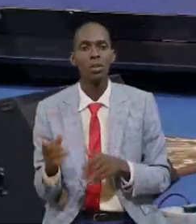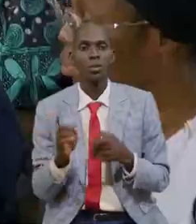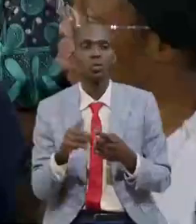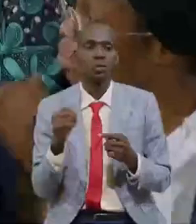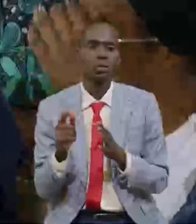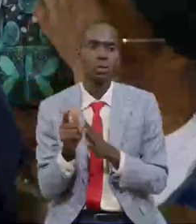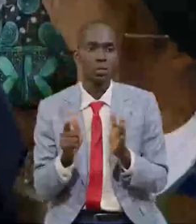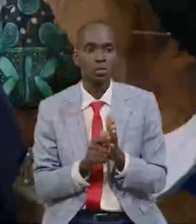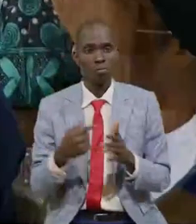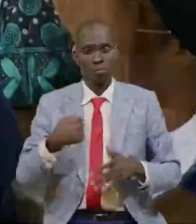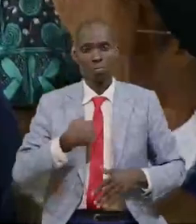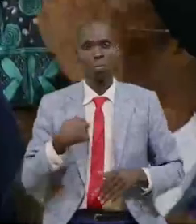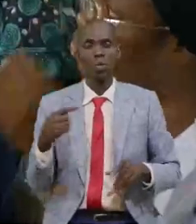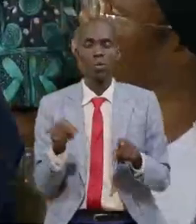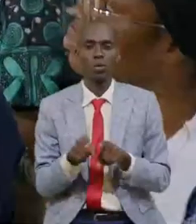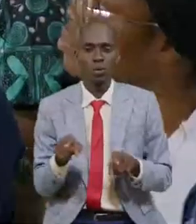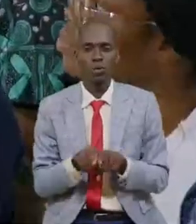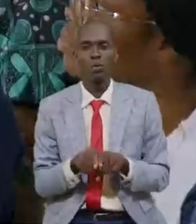à mort.